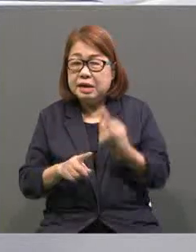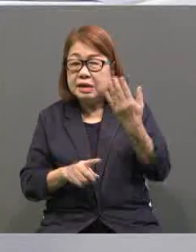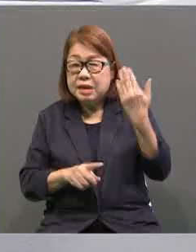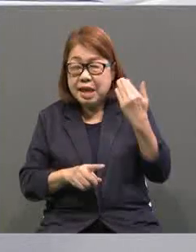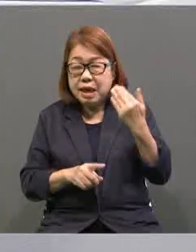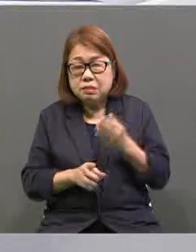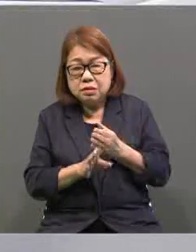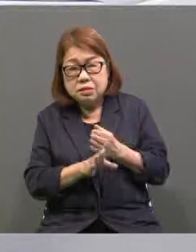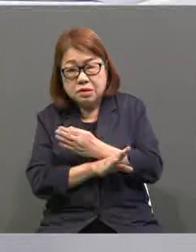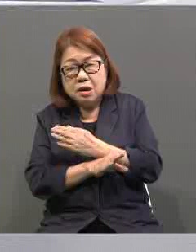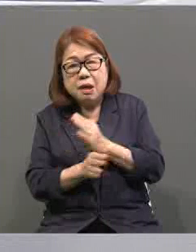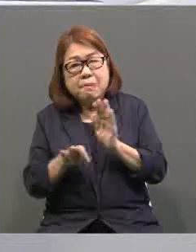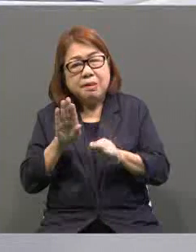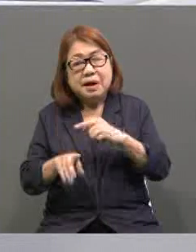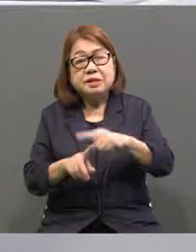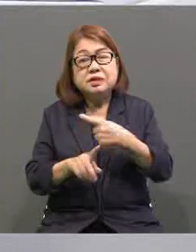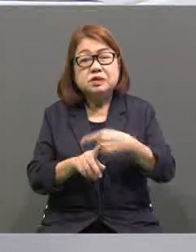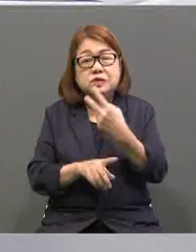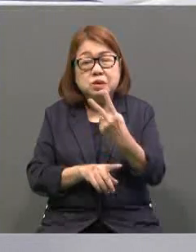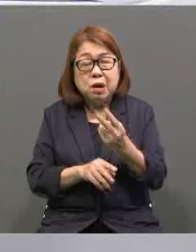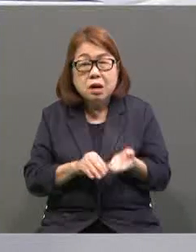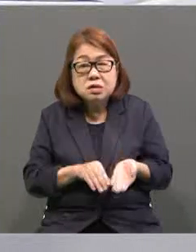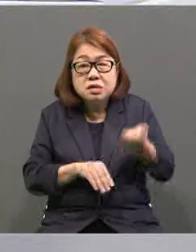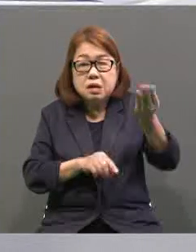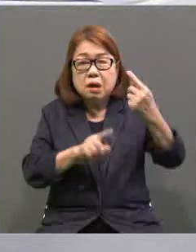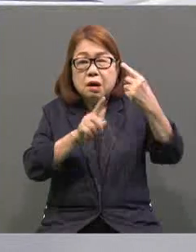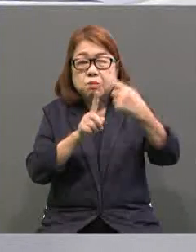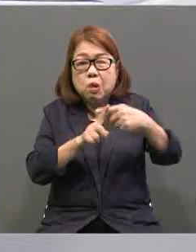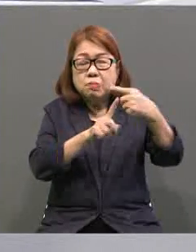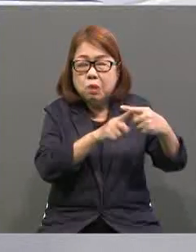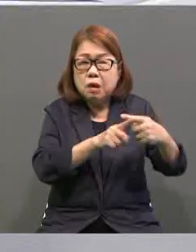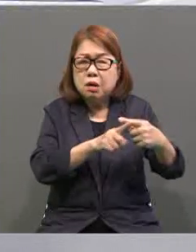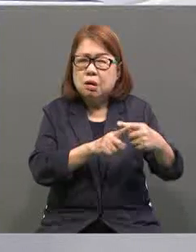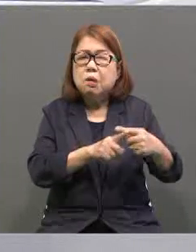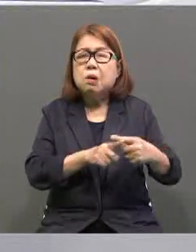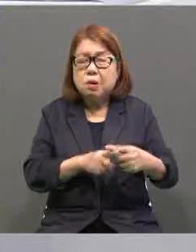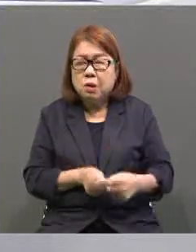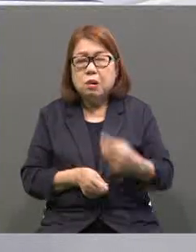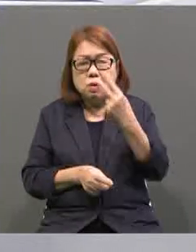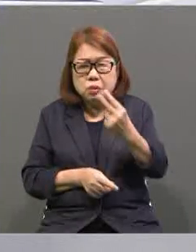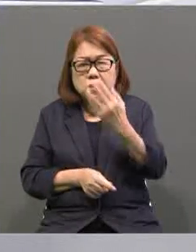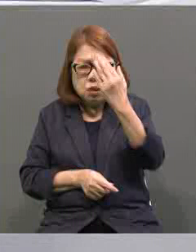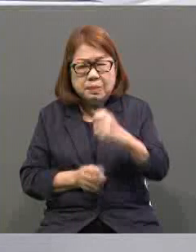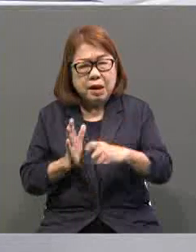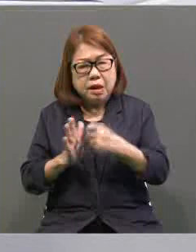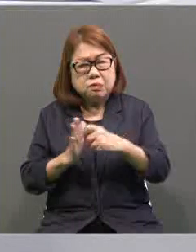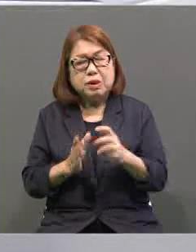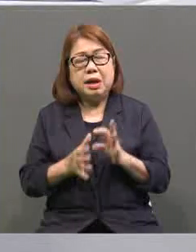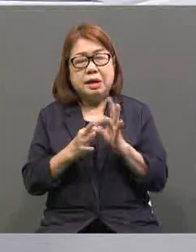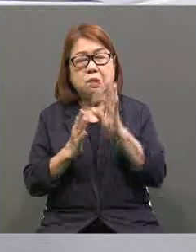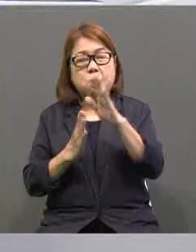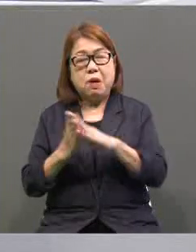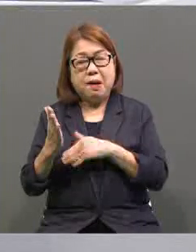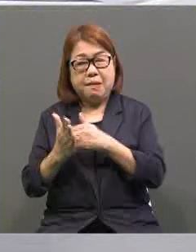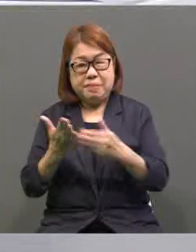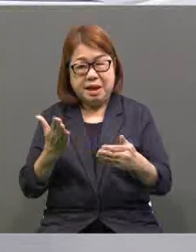ก็ของเดือนก่อนหน้านั้นเนี่ย 2เดือนล่าสุดเนี่ยกลับมาเป็นบวกได้ซึ่งจริงๆถ้าจะว่าไปแล้วเนี่ยพอลองไปดูนะครับมันมาจากการดำเนินนโยบายแล้วก็การทำ